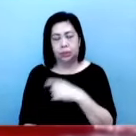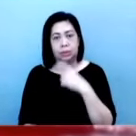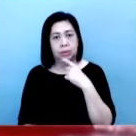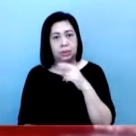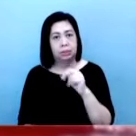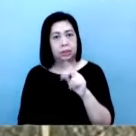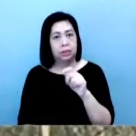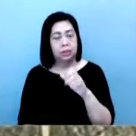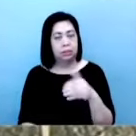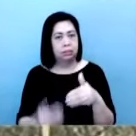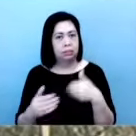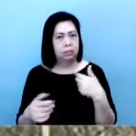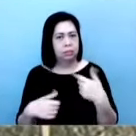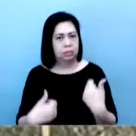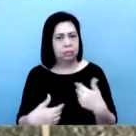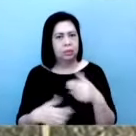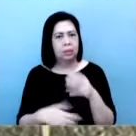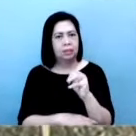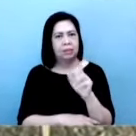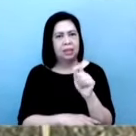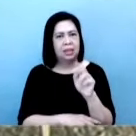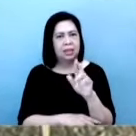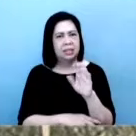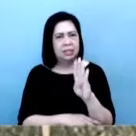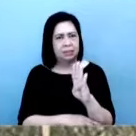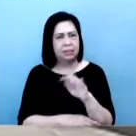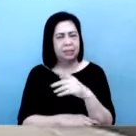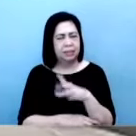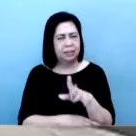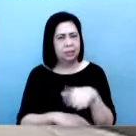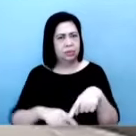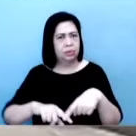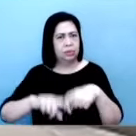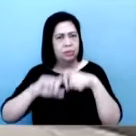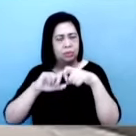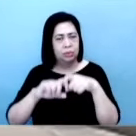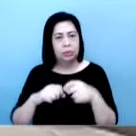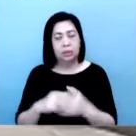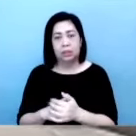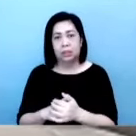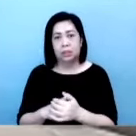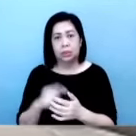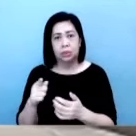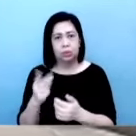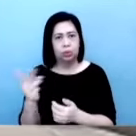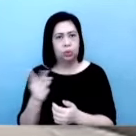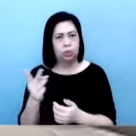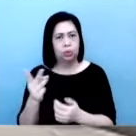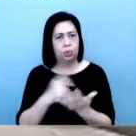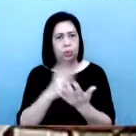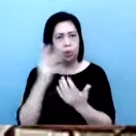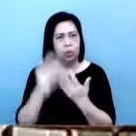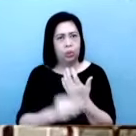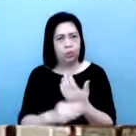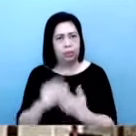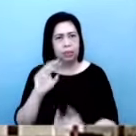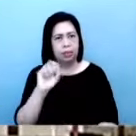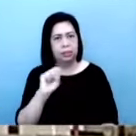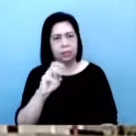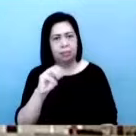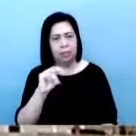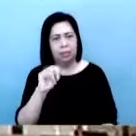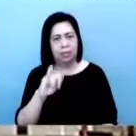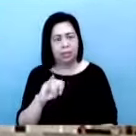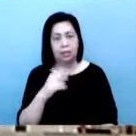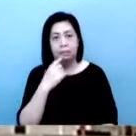unaa ng sinuspendi ng movie and television review and classification board o mtrcb ang dalawang programa ng smni ayon sa